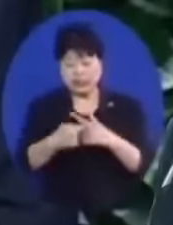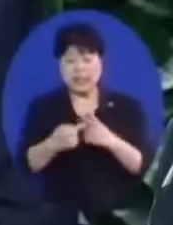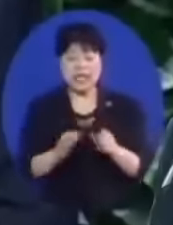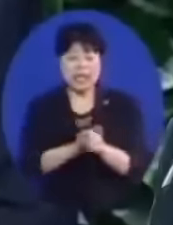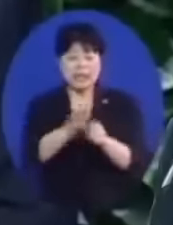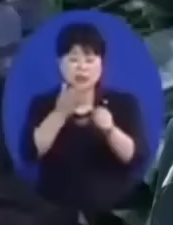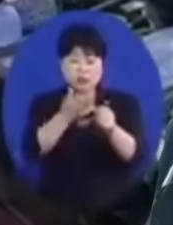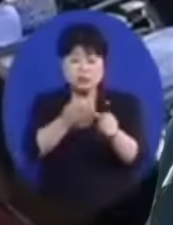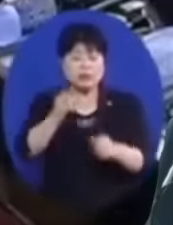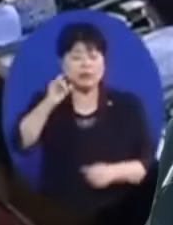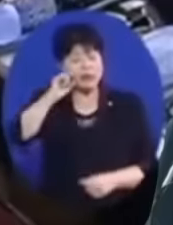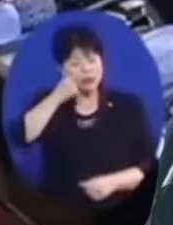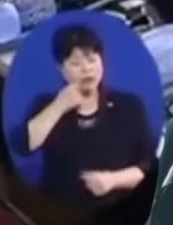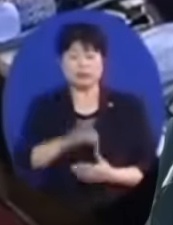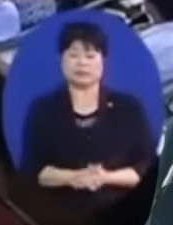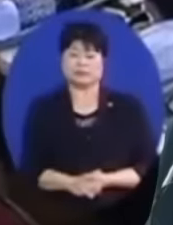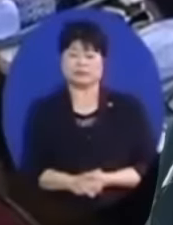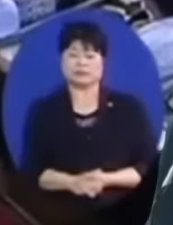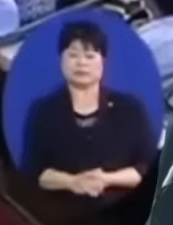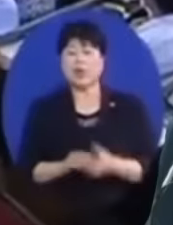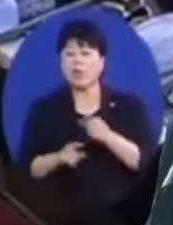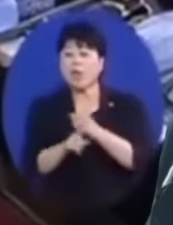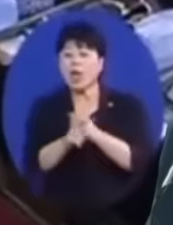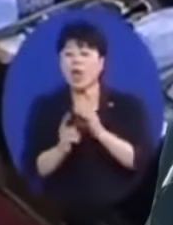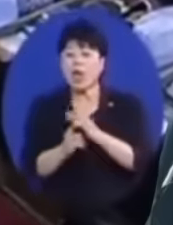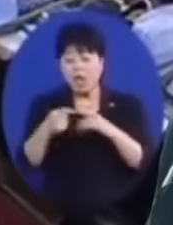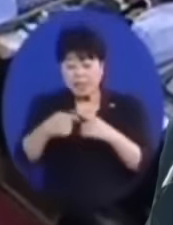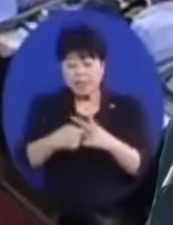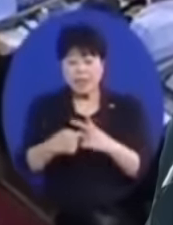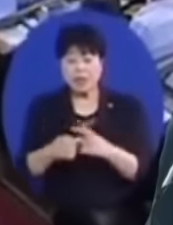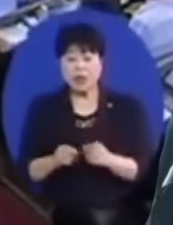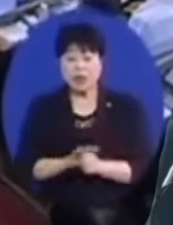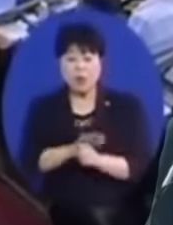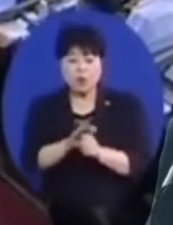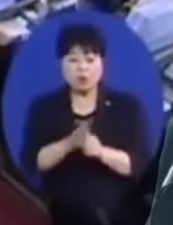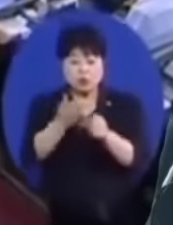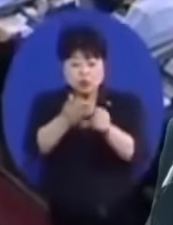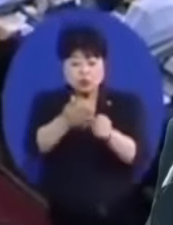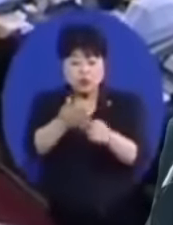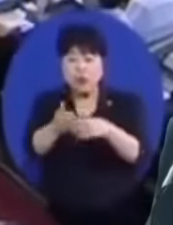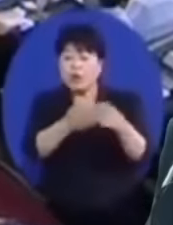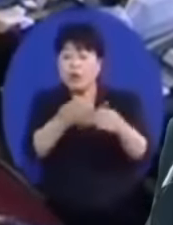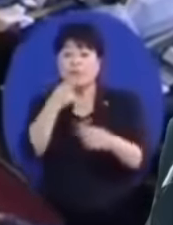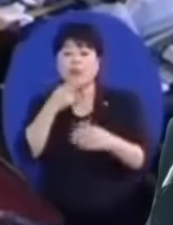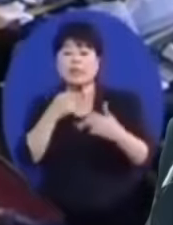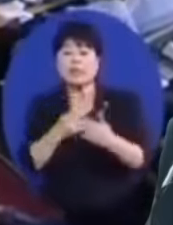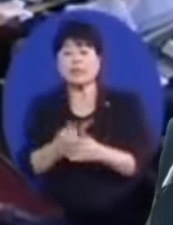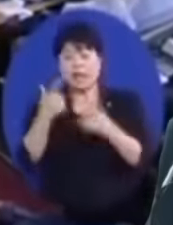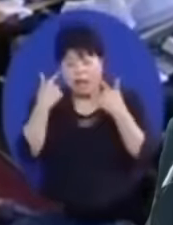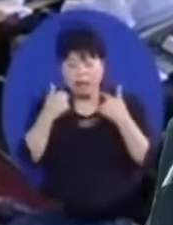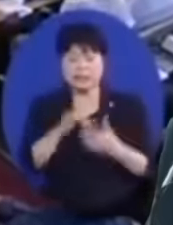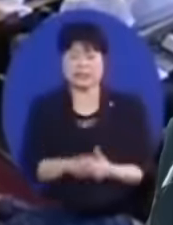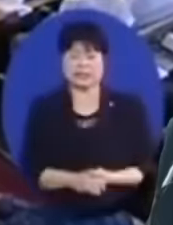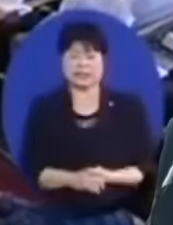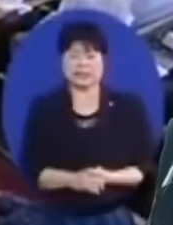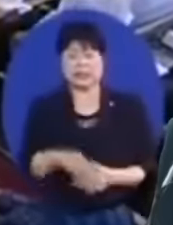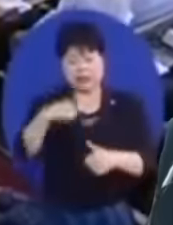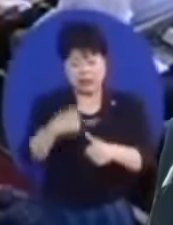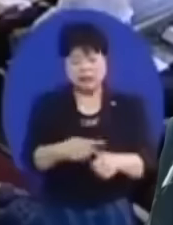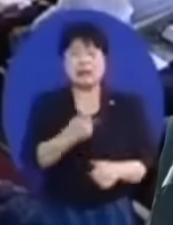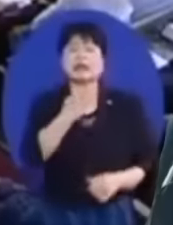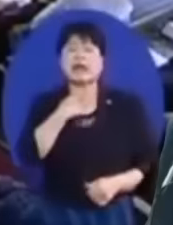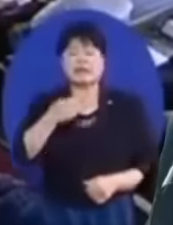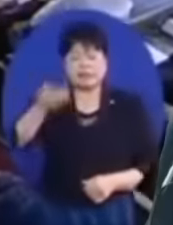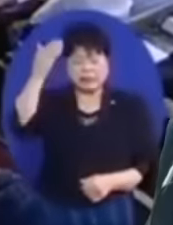것이 굉장히 힘듭니다. 왜냐하면 이해하고 동정한 경험이 없기 때문인 것입니다. 늘 학대당한